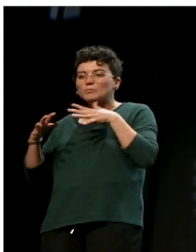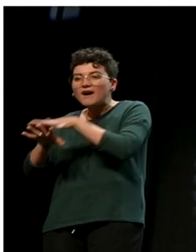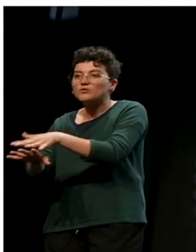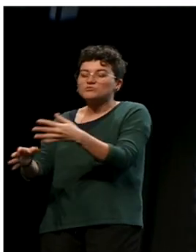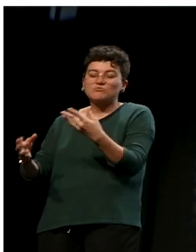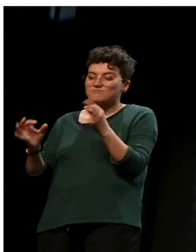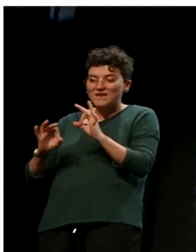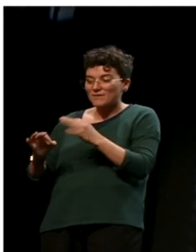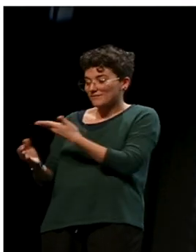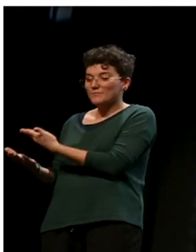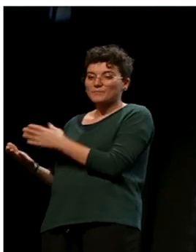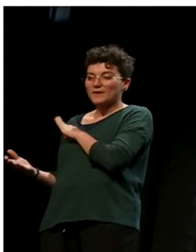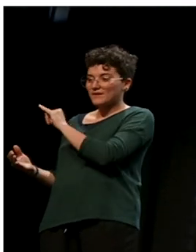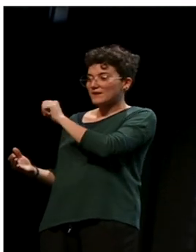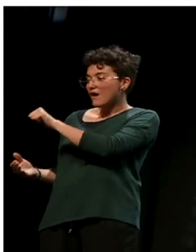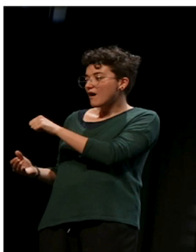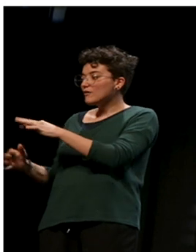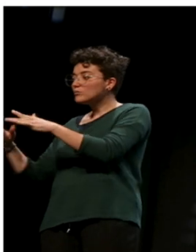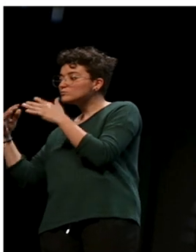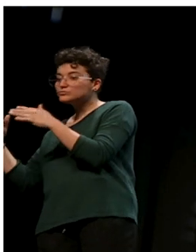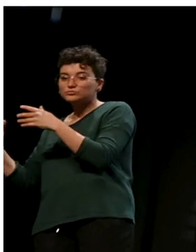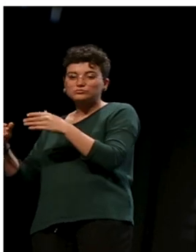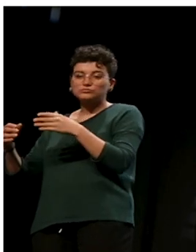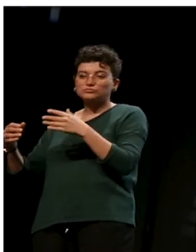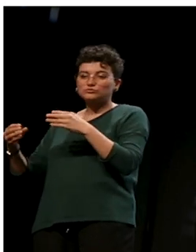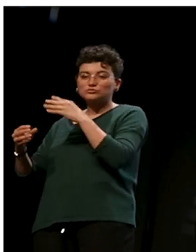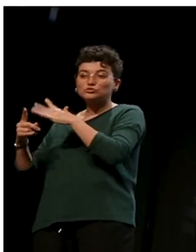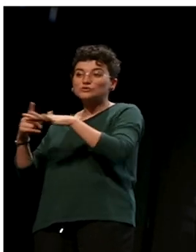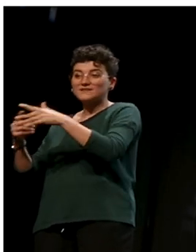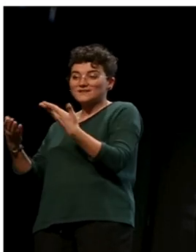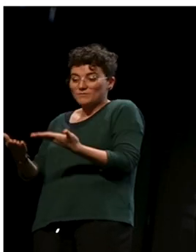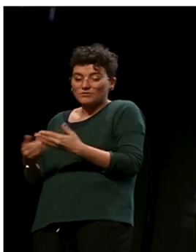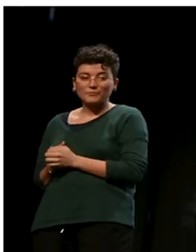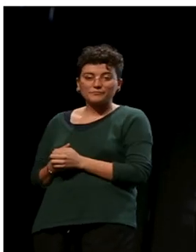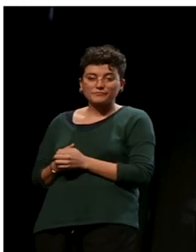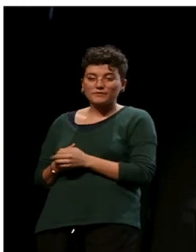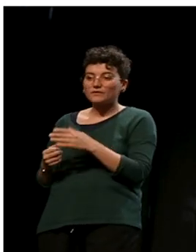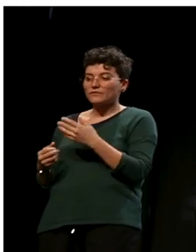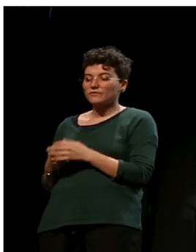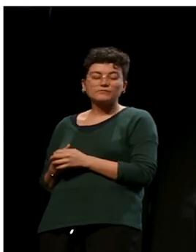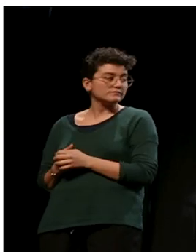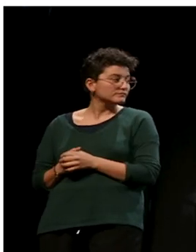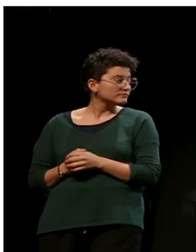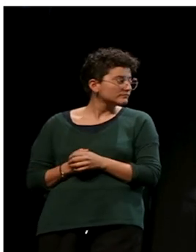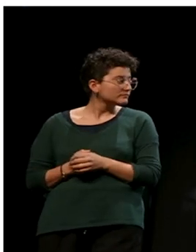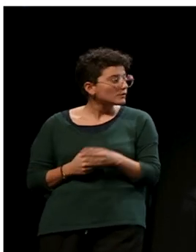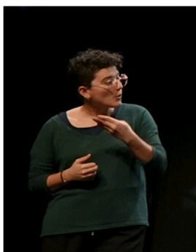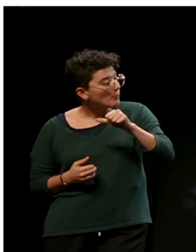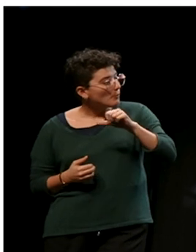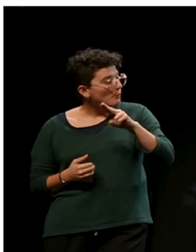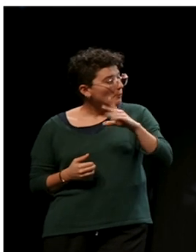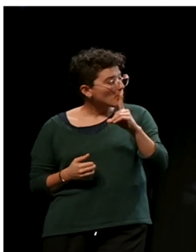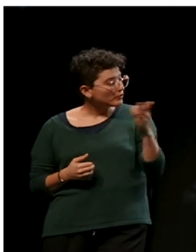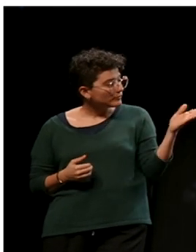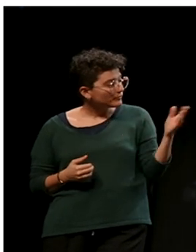de l'illustration et du dessin, en fait. C'est la problématique de l'IA, de manière générale, qui est dans notre vie depuis pas mal d'années. Maud, si